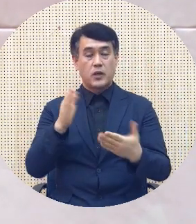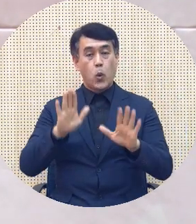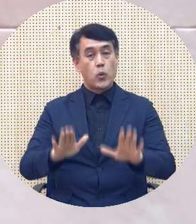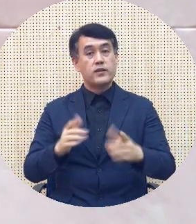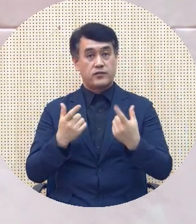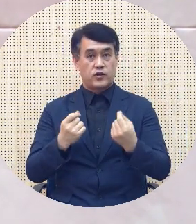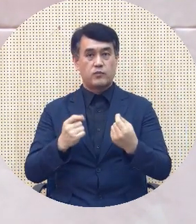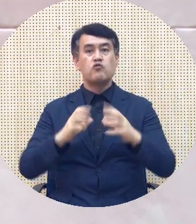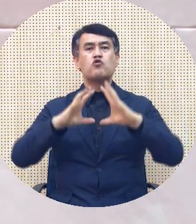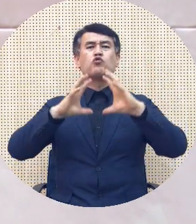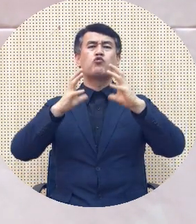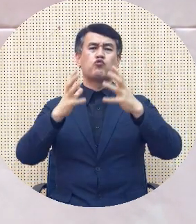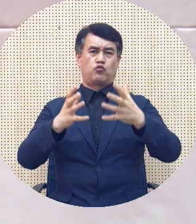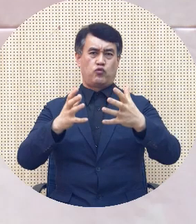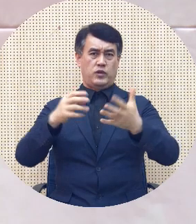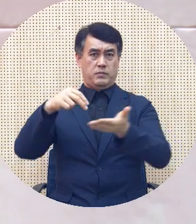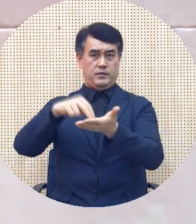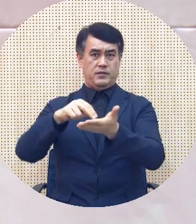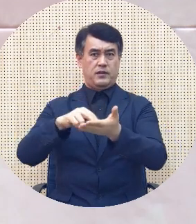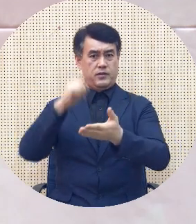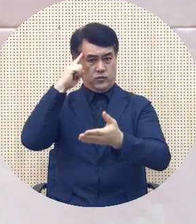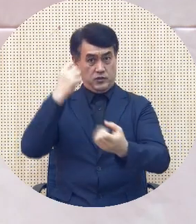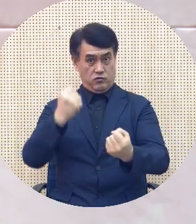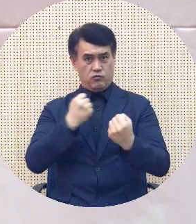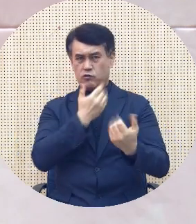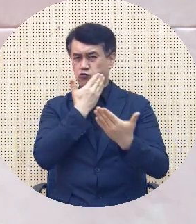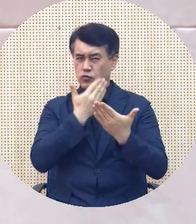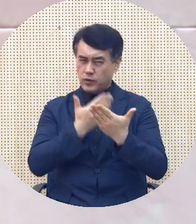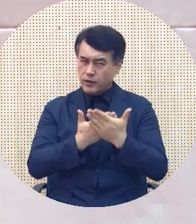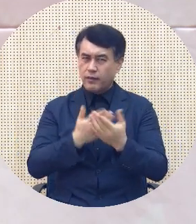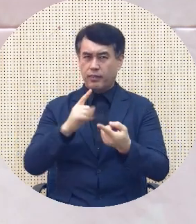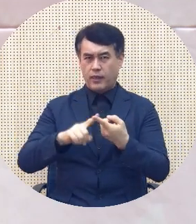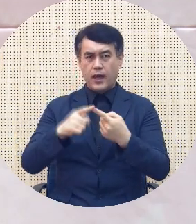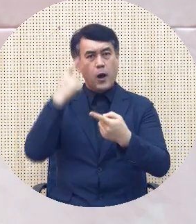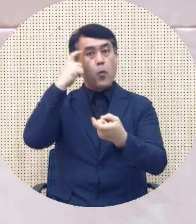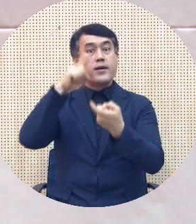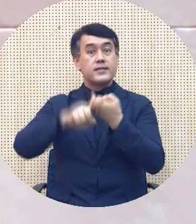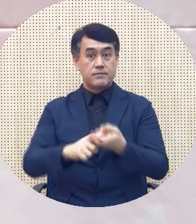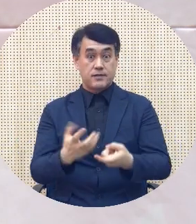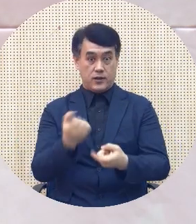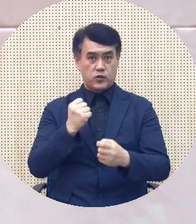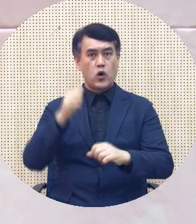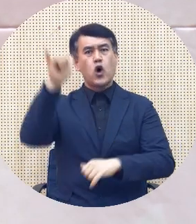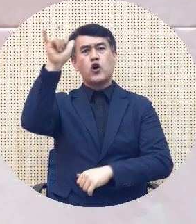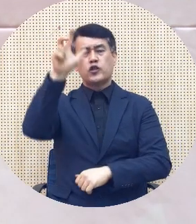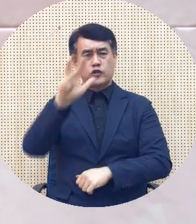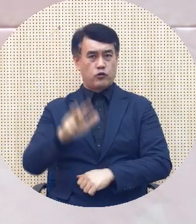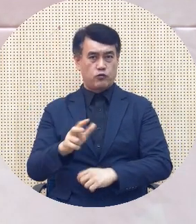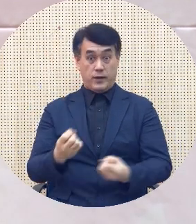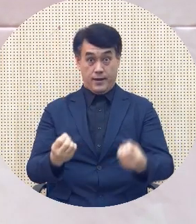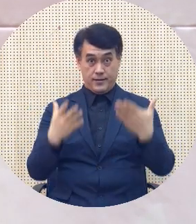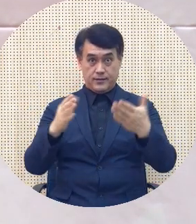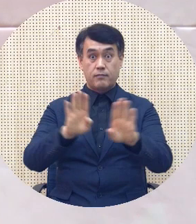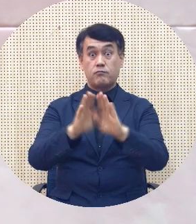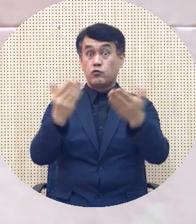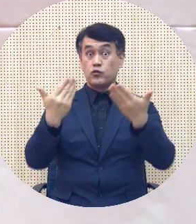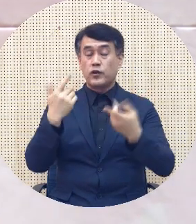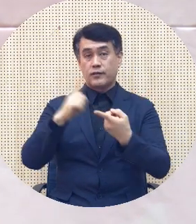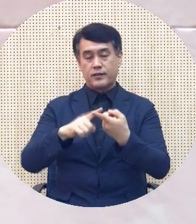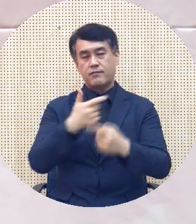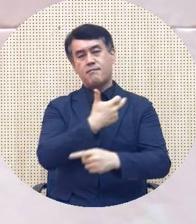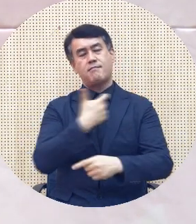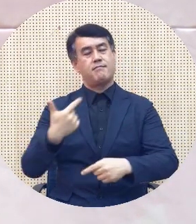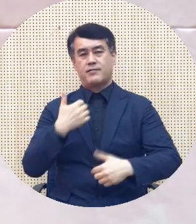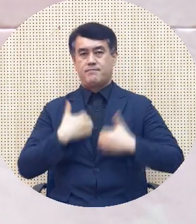이렇게 국가가 정신건강의 중요성에 대해서 관심을 갖고 전국적인 행사를 하게 된 것을